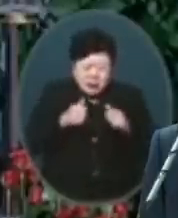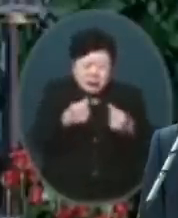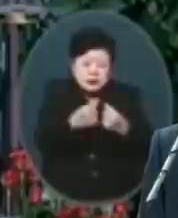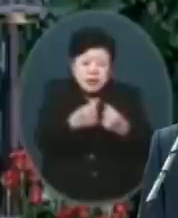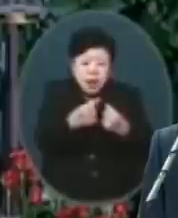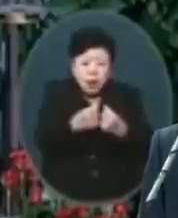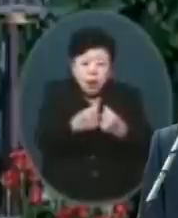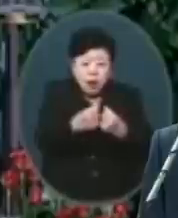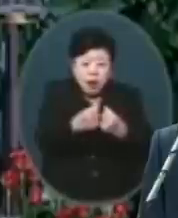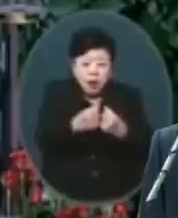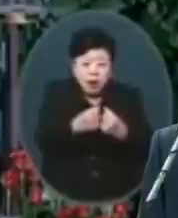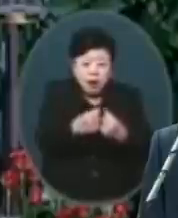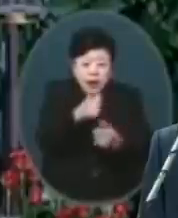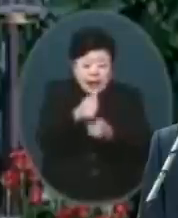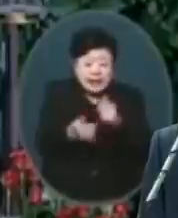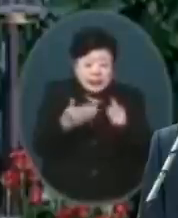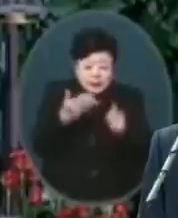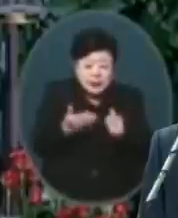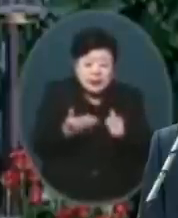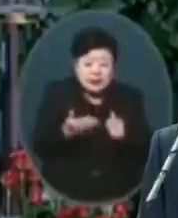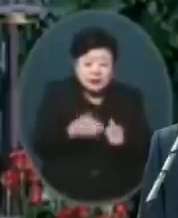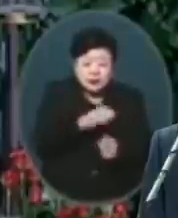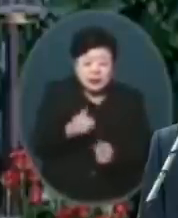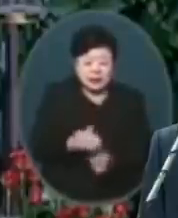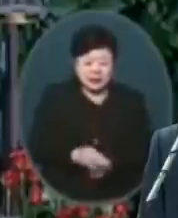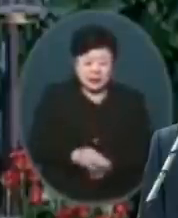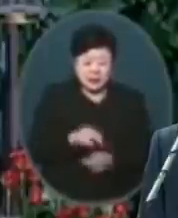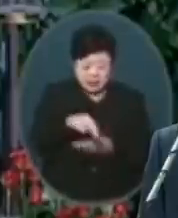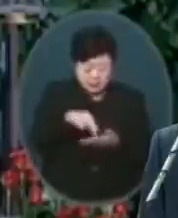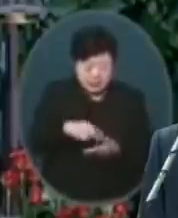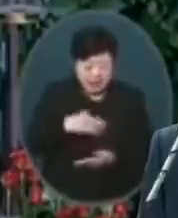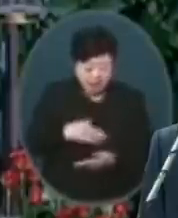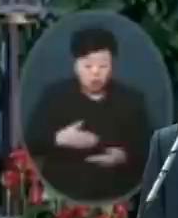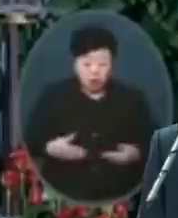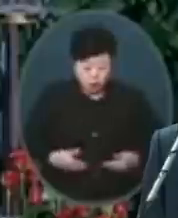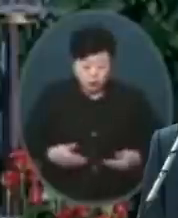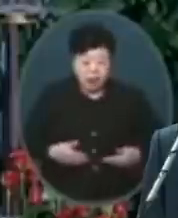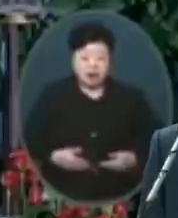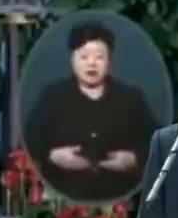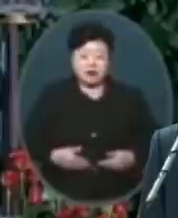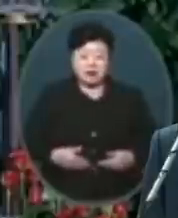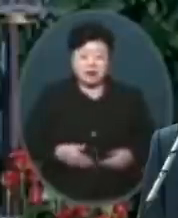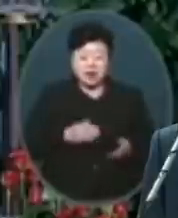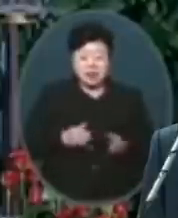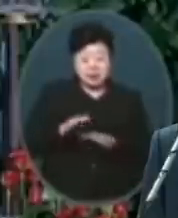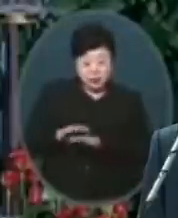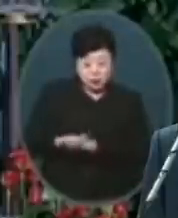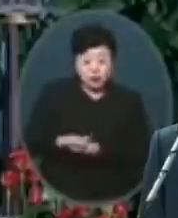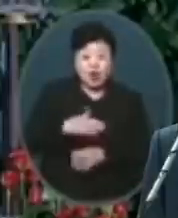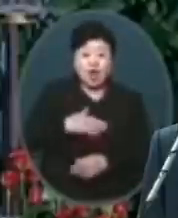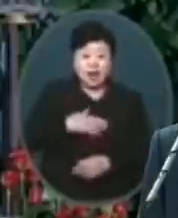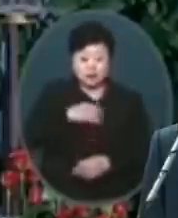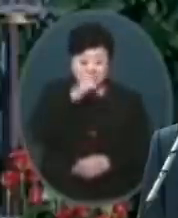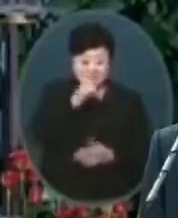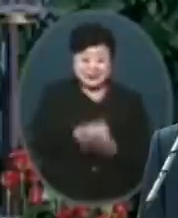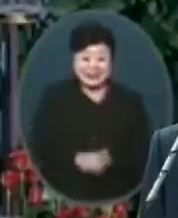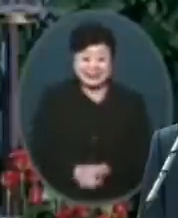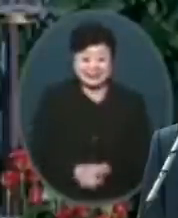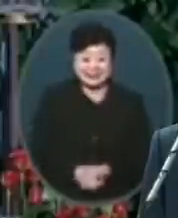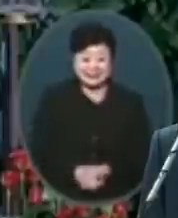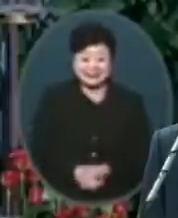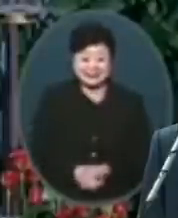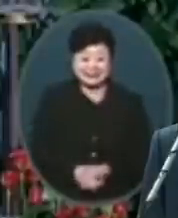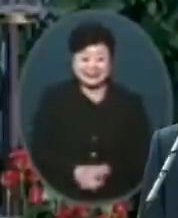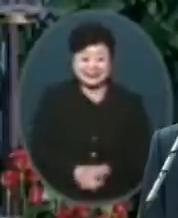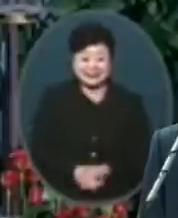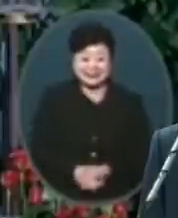싸웁니다. 하나님께서는 이러한 우리들의 형편을 다 아시고 필요한 것들을 예비해 놓았다는 것을 우리가 알아야 되는 것입니다.